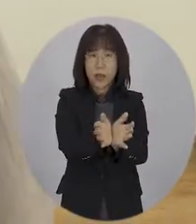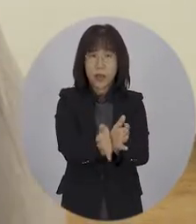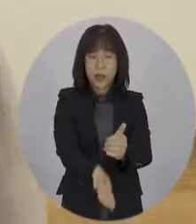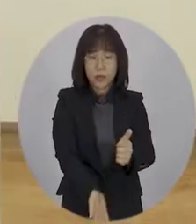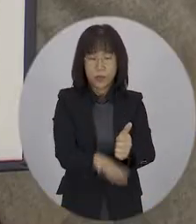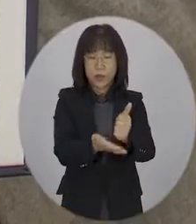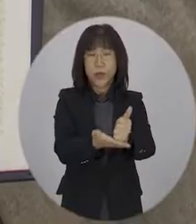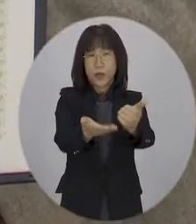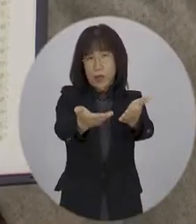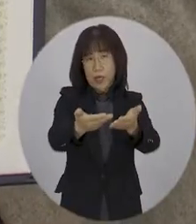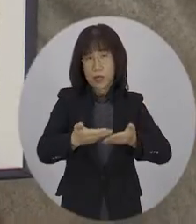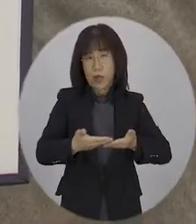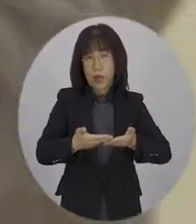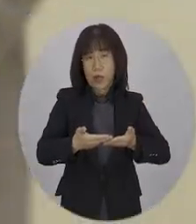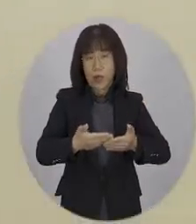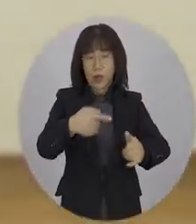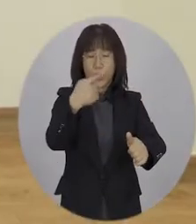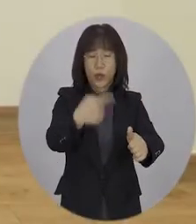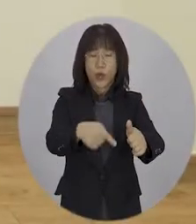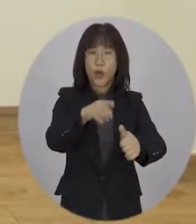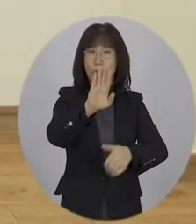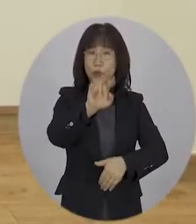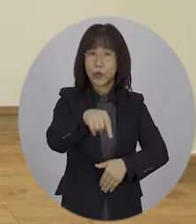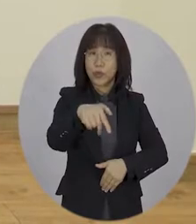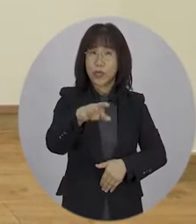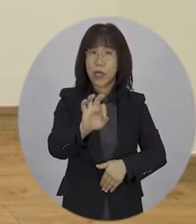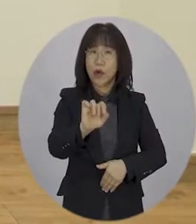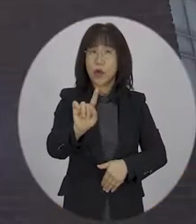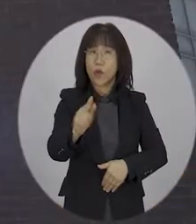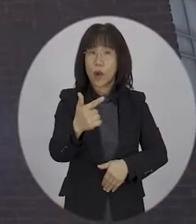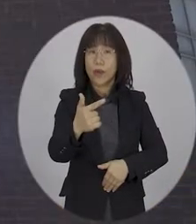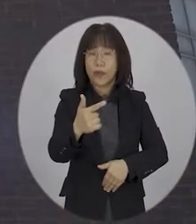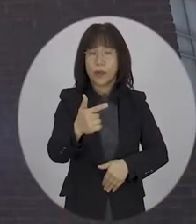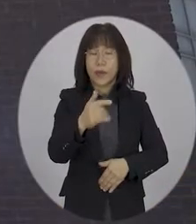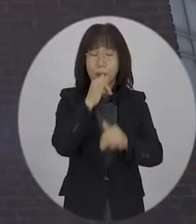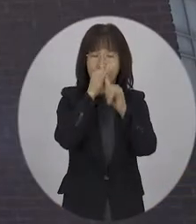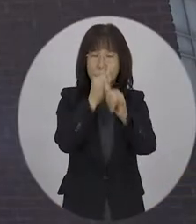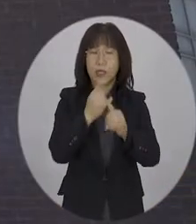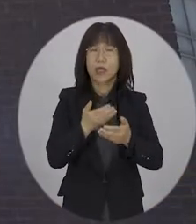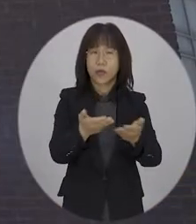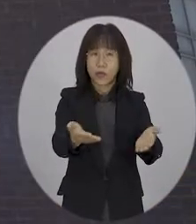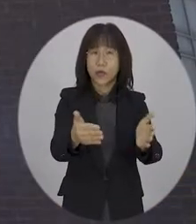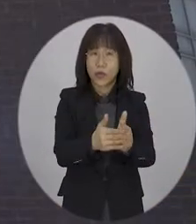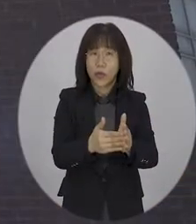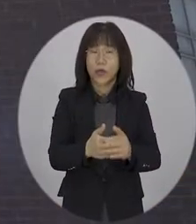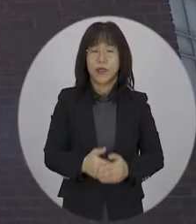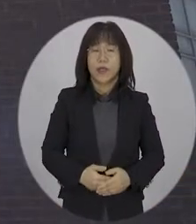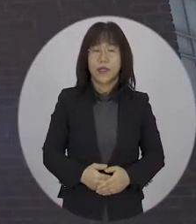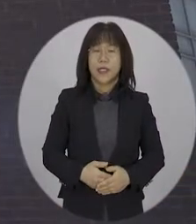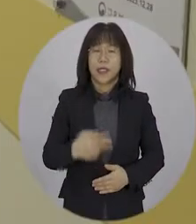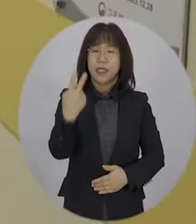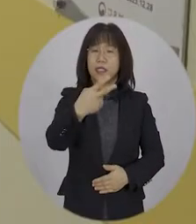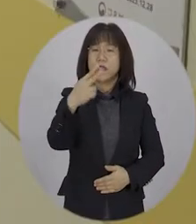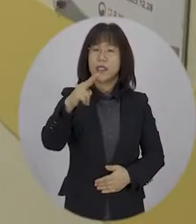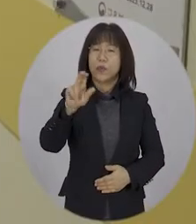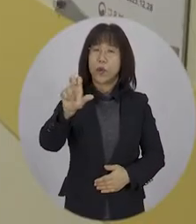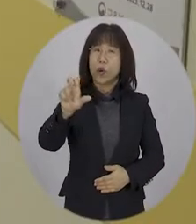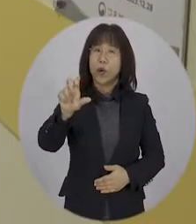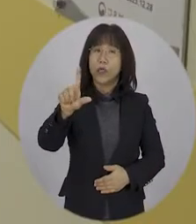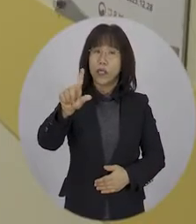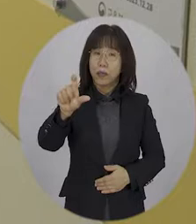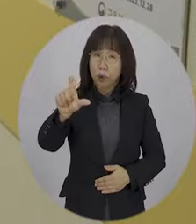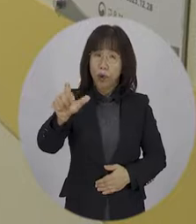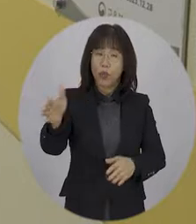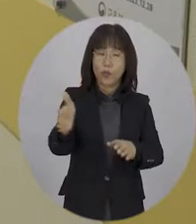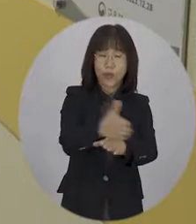부총리 겸 교육부 장관 표창장 이 수야 됐습니다 강서구 영상미디어 센터 는 지난 2015년부터